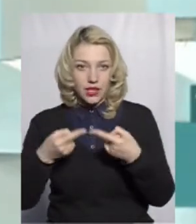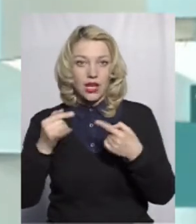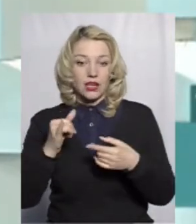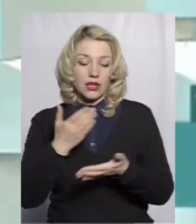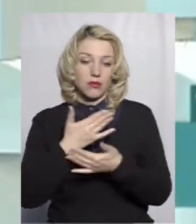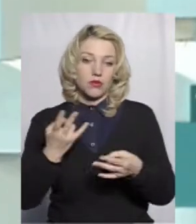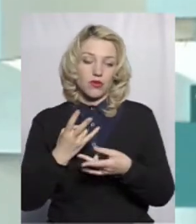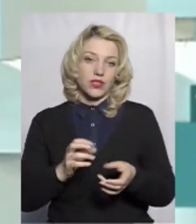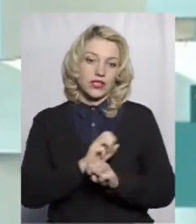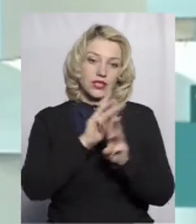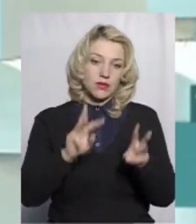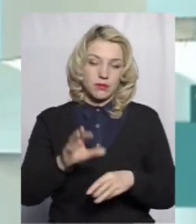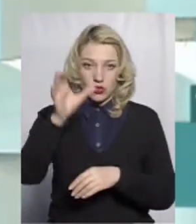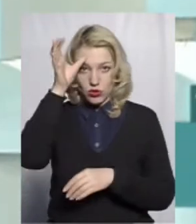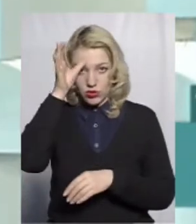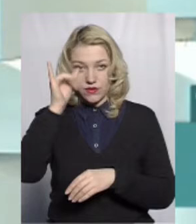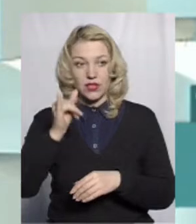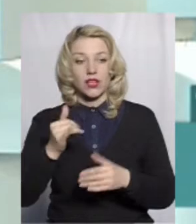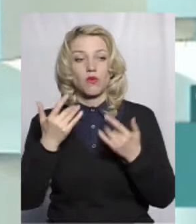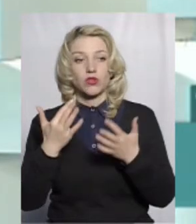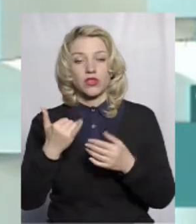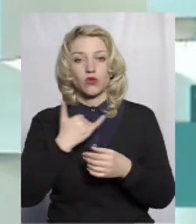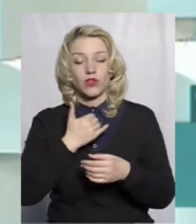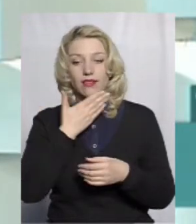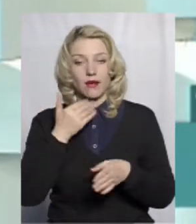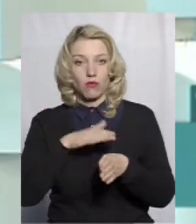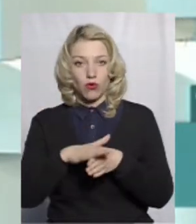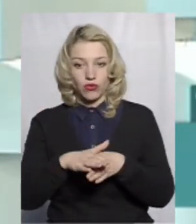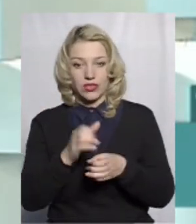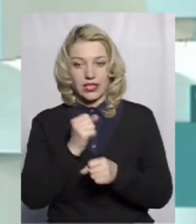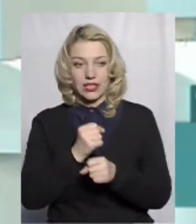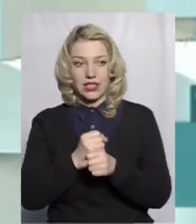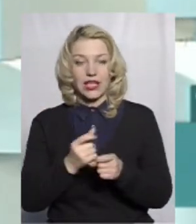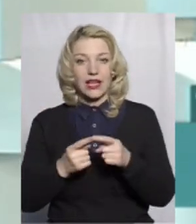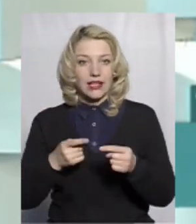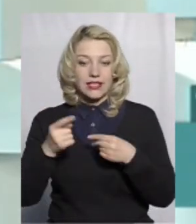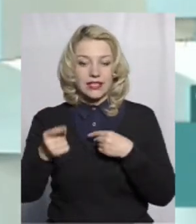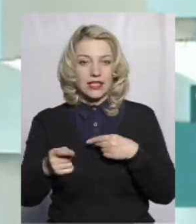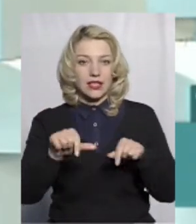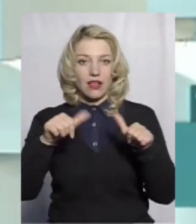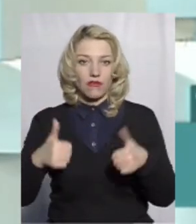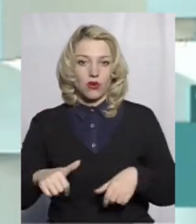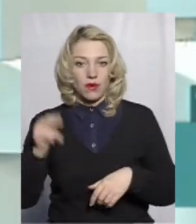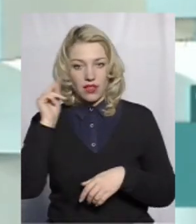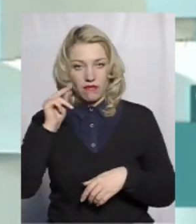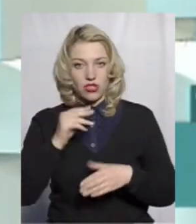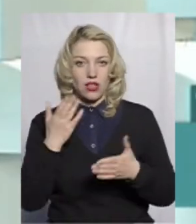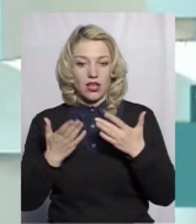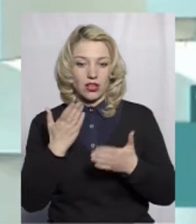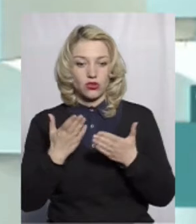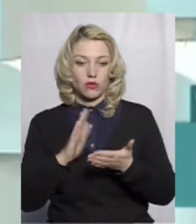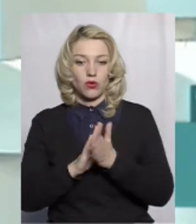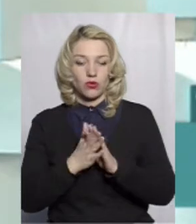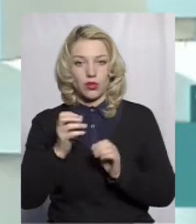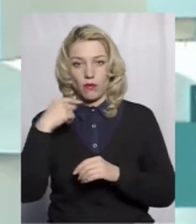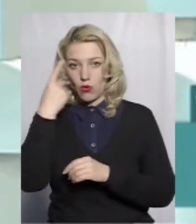маємо забезпечити освіту. І оскільки ще у нас не повністю діє така дистанційна форма навчання, якщо положення про індивідуальну